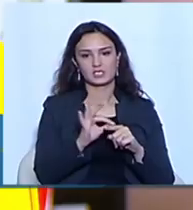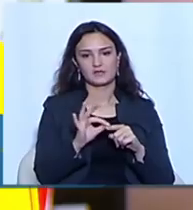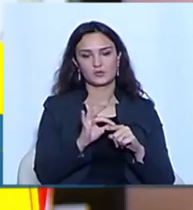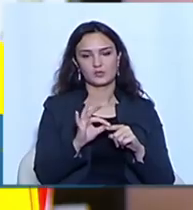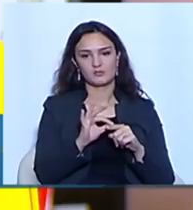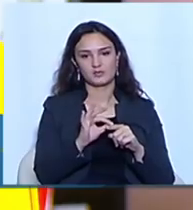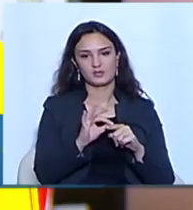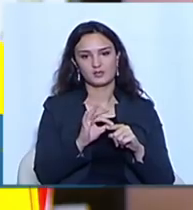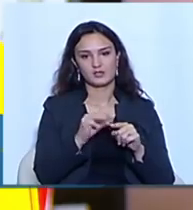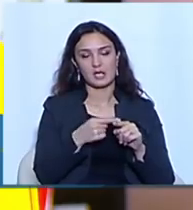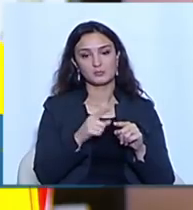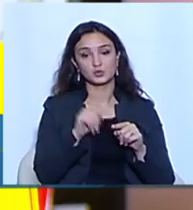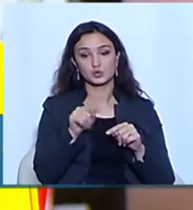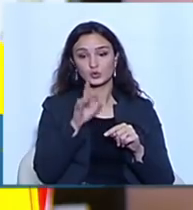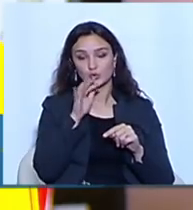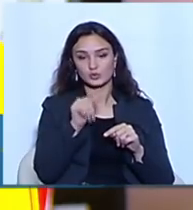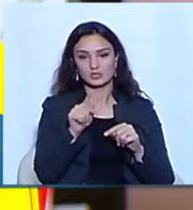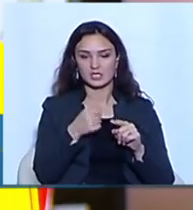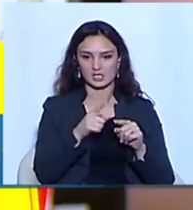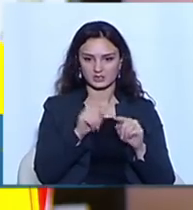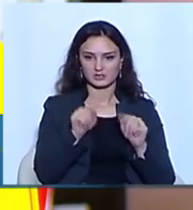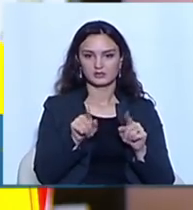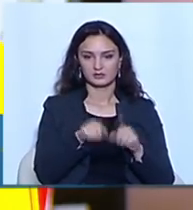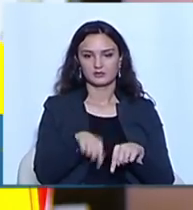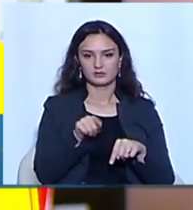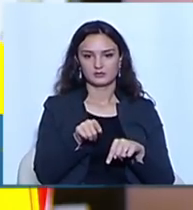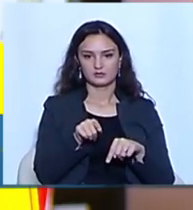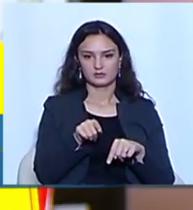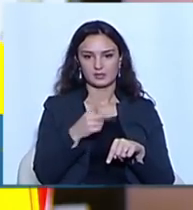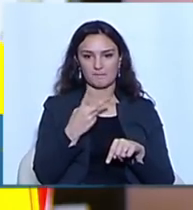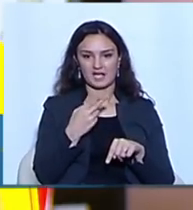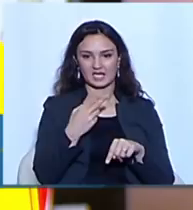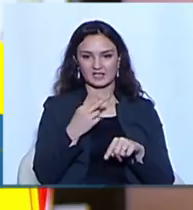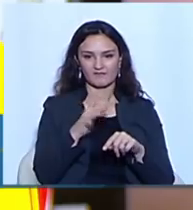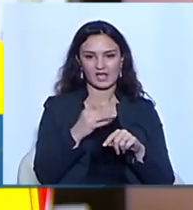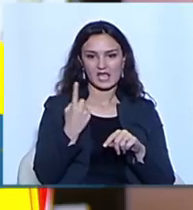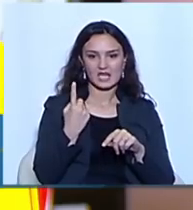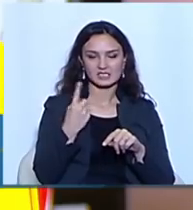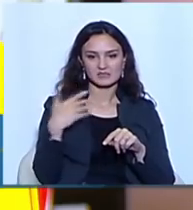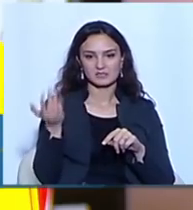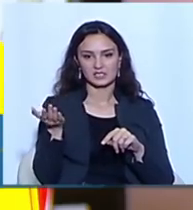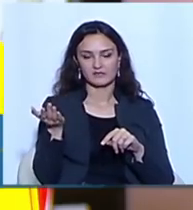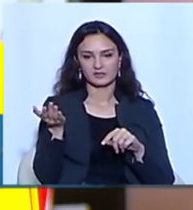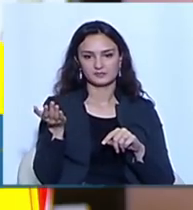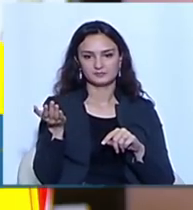განერვეულება. ამ დროს აი ესეთი მაკრატელი სიტუაცია, რომ ერთის მხრივ